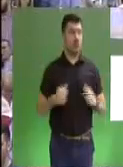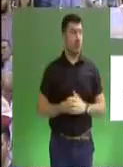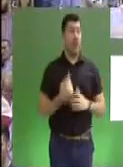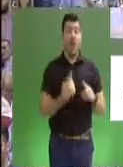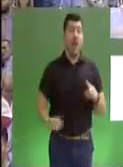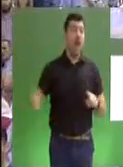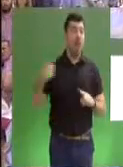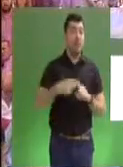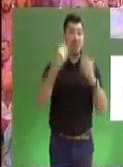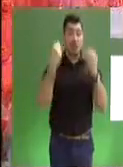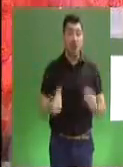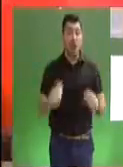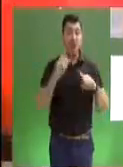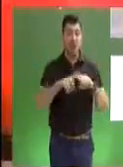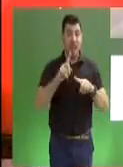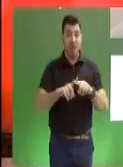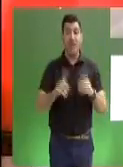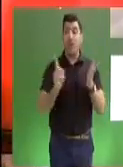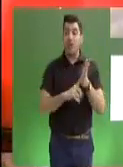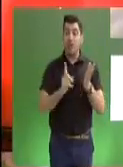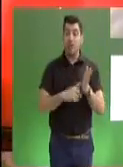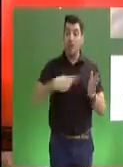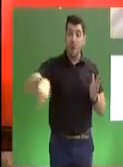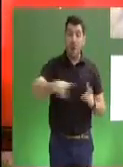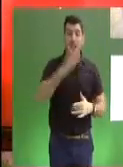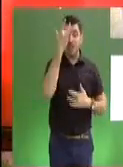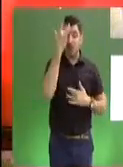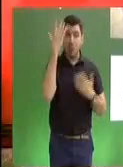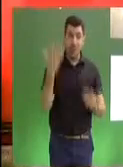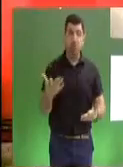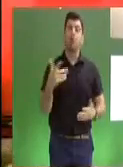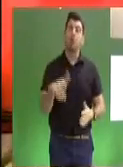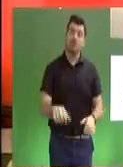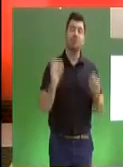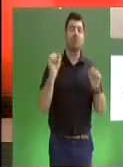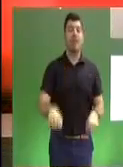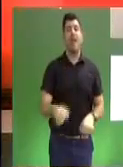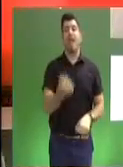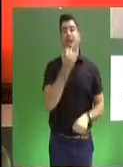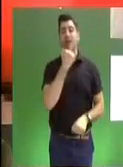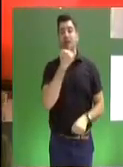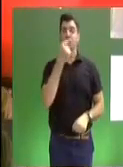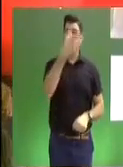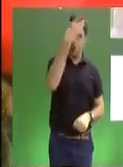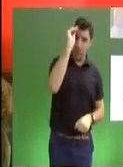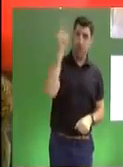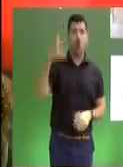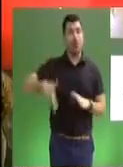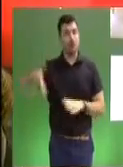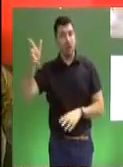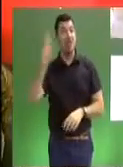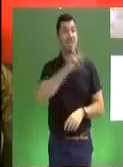για το καλό του τόπου να συνειδητοποιήσουν έγκαιρα το λάθος τους και ο κύριος Τσίπρας και ο κύριος